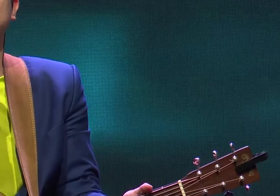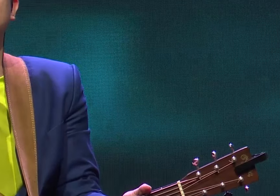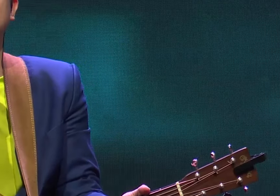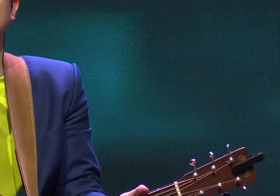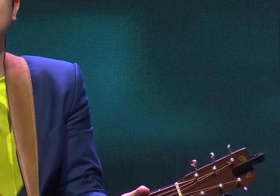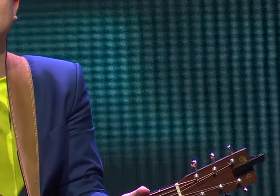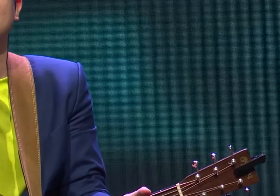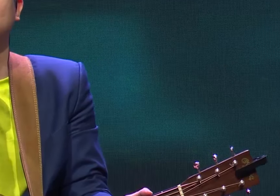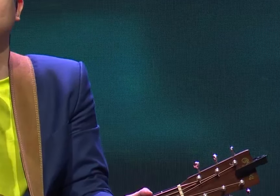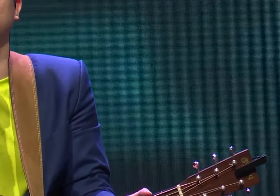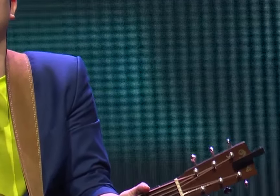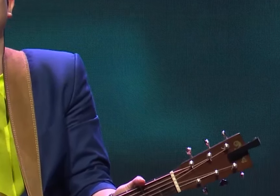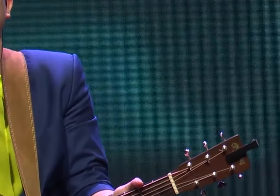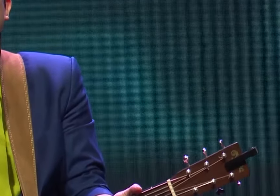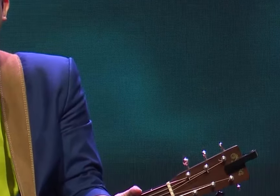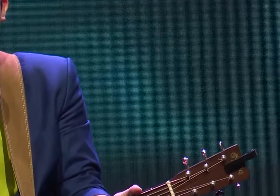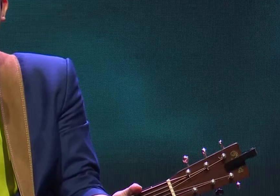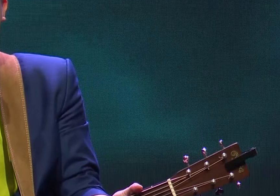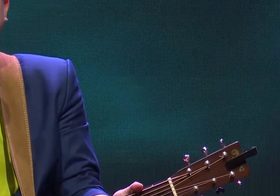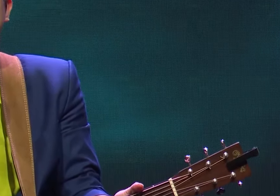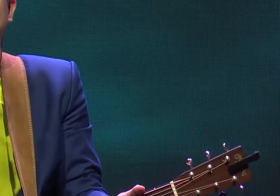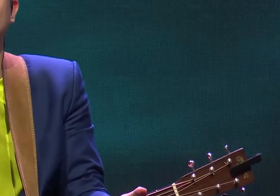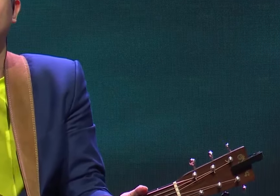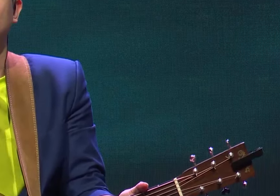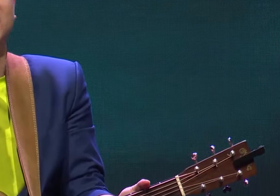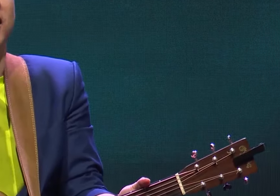Dia tak pernah jauh